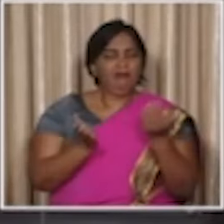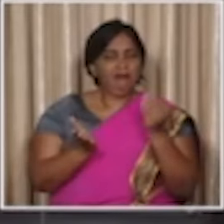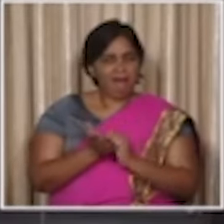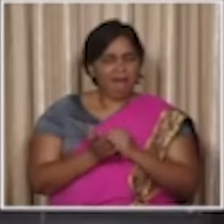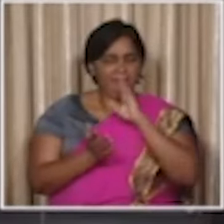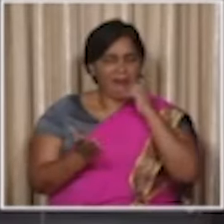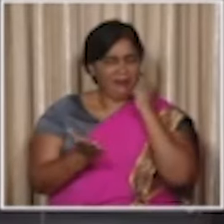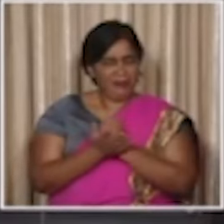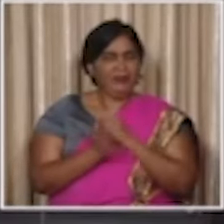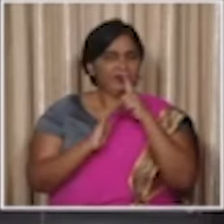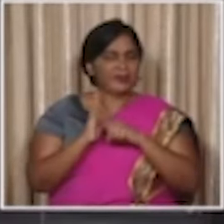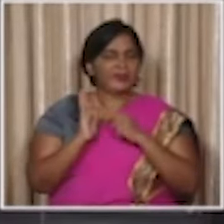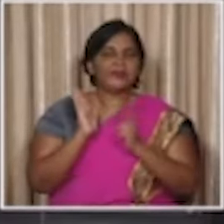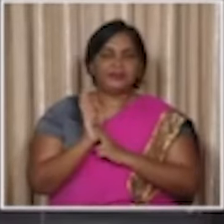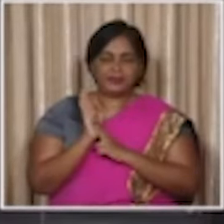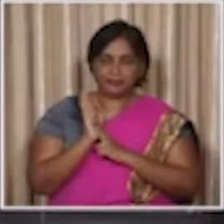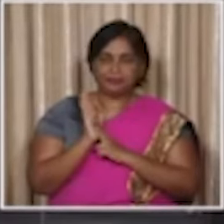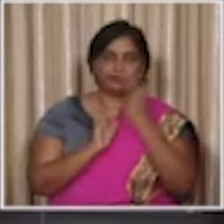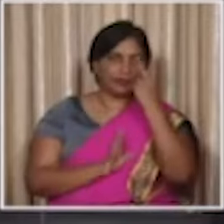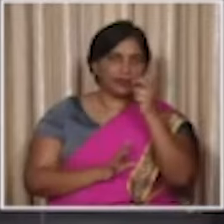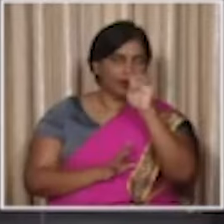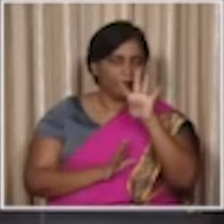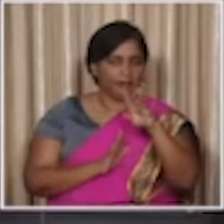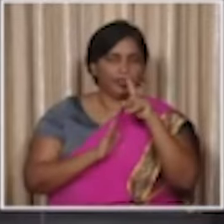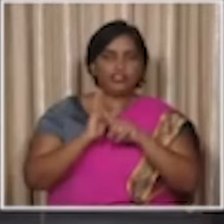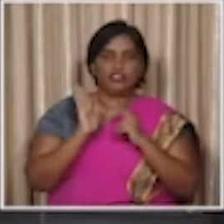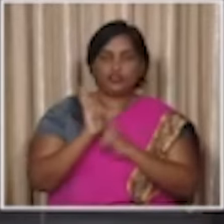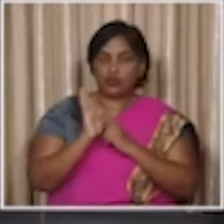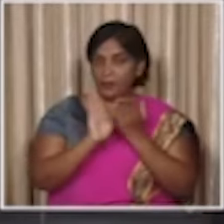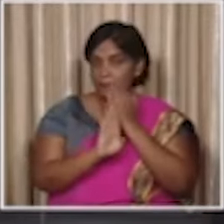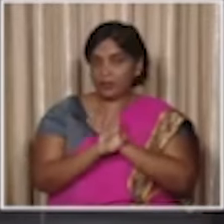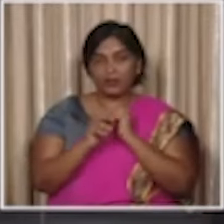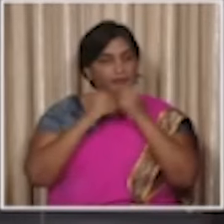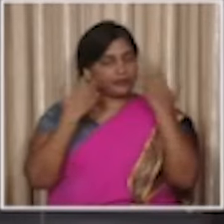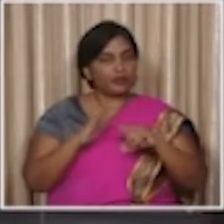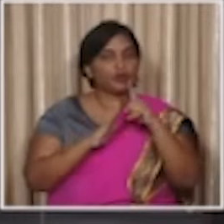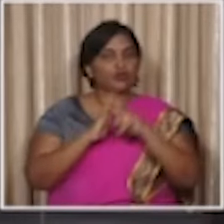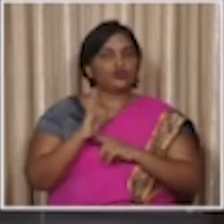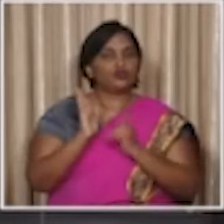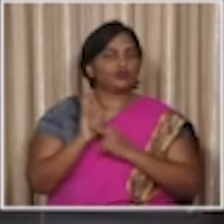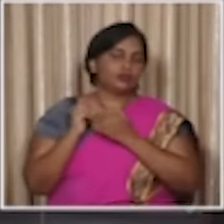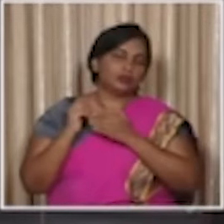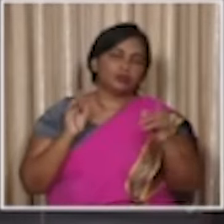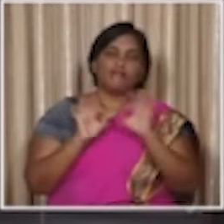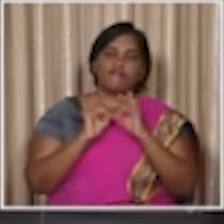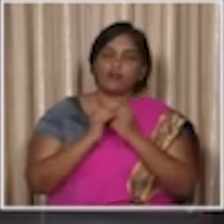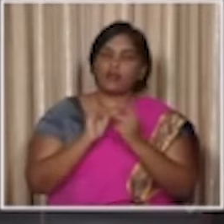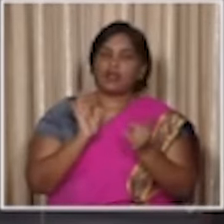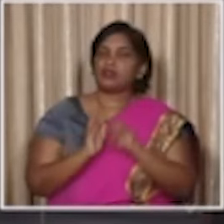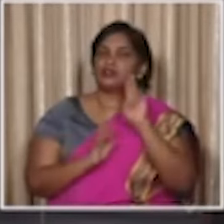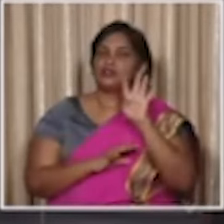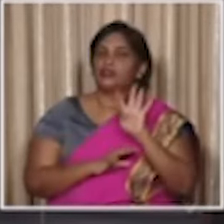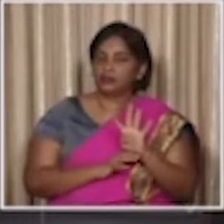සහතික කිරීමක් ජූනි මාසේ 2024 ජූනි මාසයට කලින් කරලා ජූනි මාසේ ඉඳලා පවුල් ලක්ෂ 24ක්